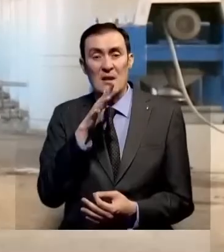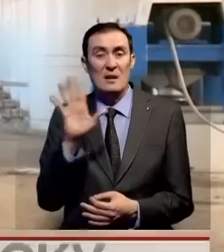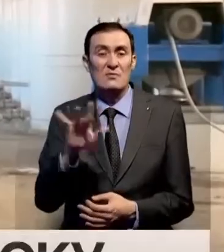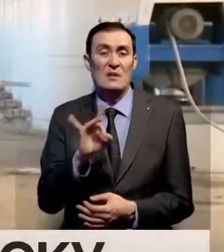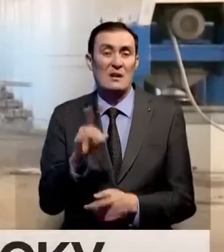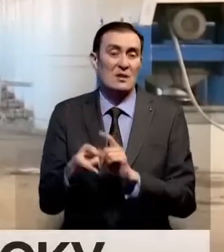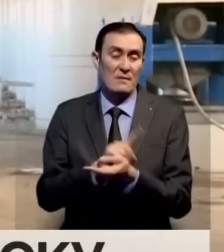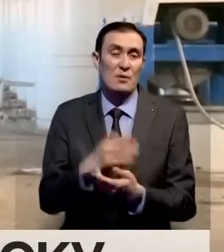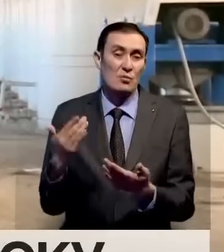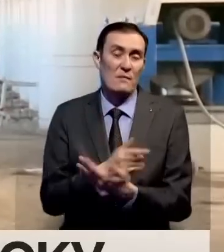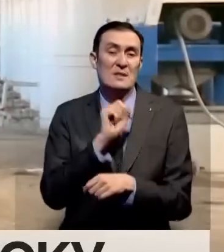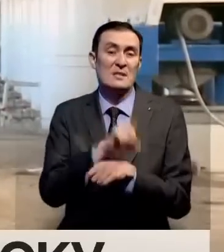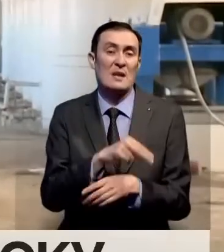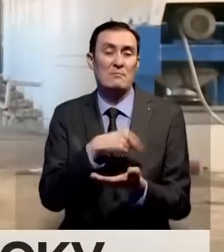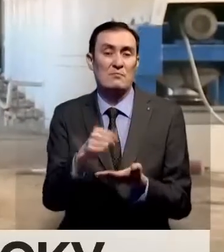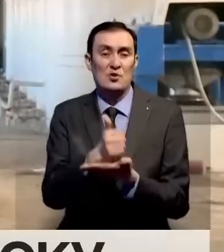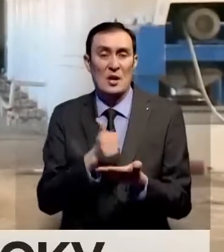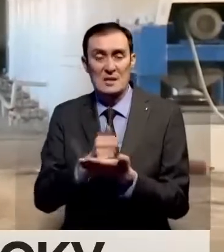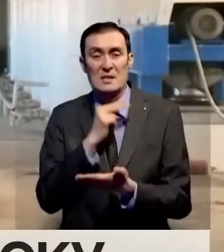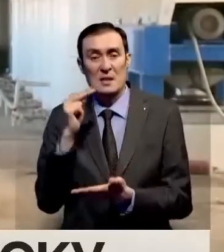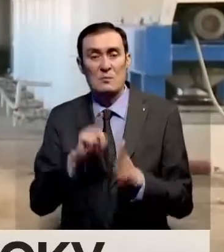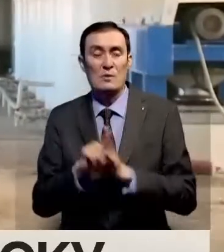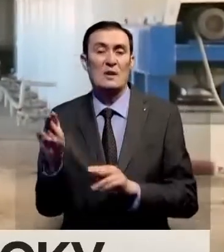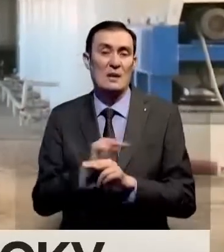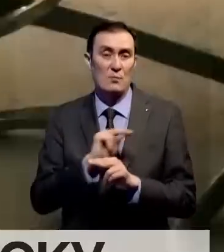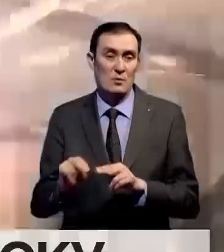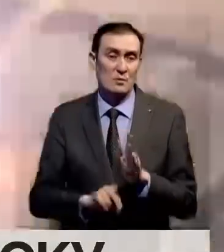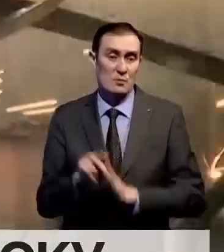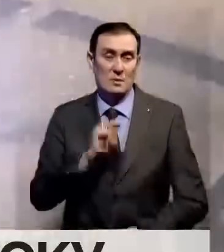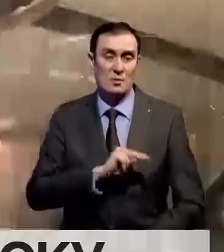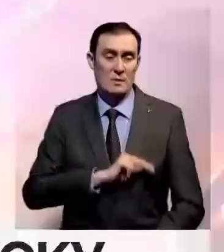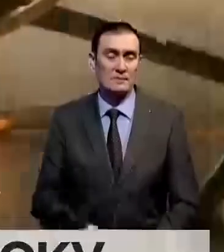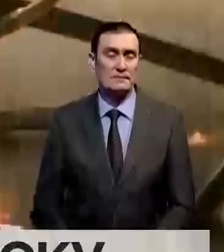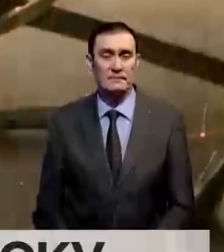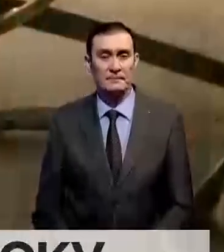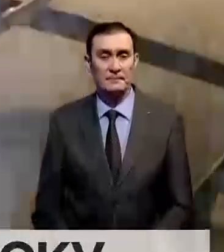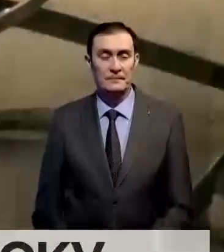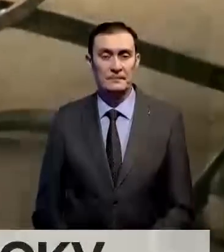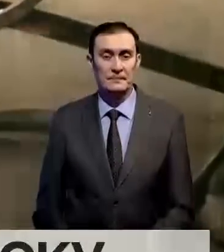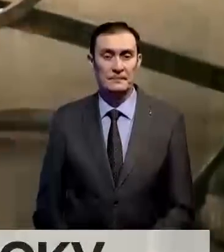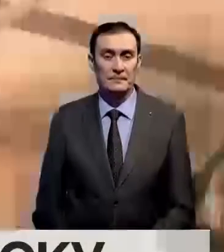заржавело. Пришлось заказывать запчасти из Китая, чтобы приступить к ремонтным работам.